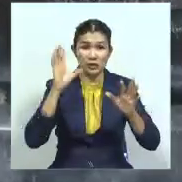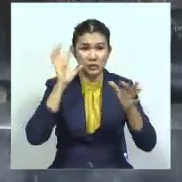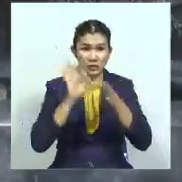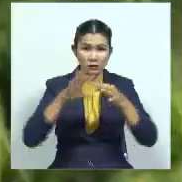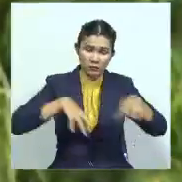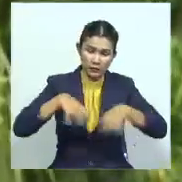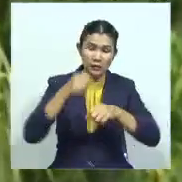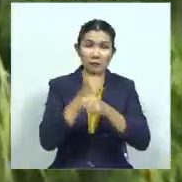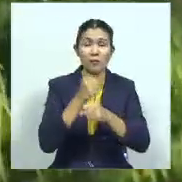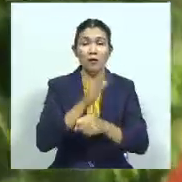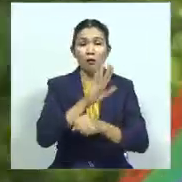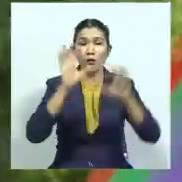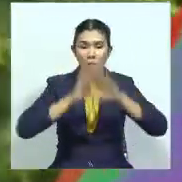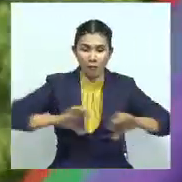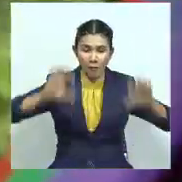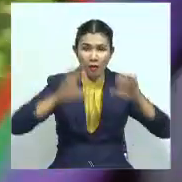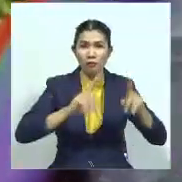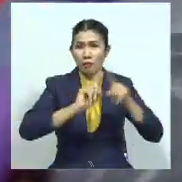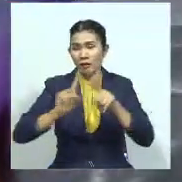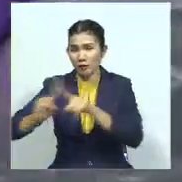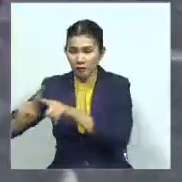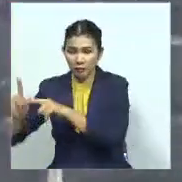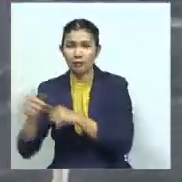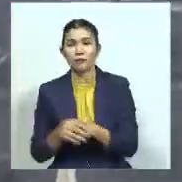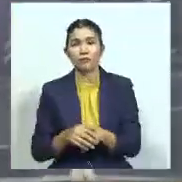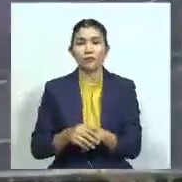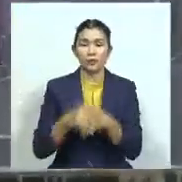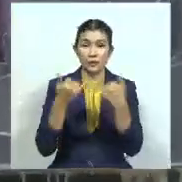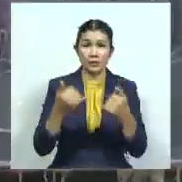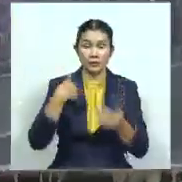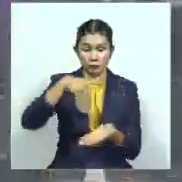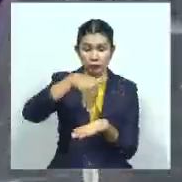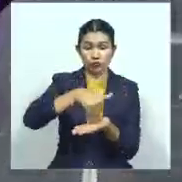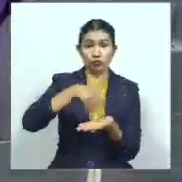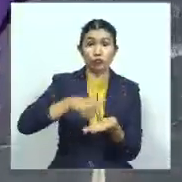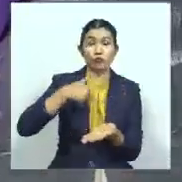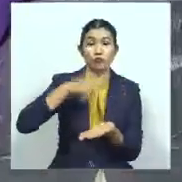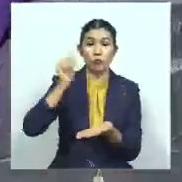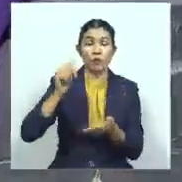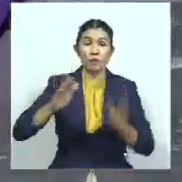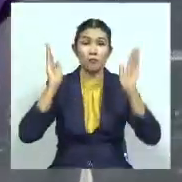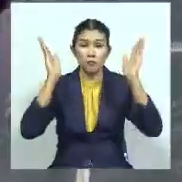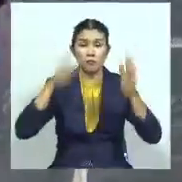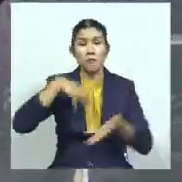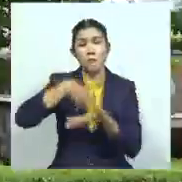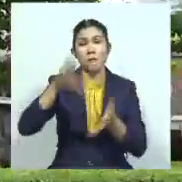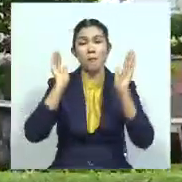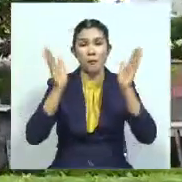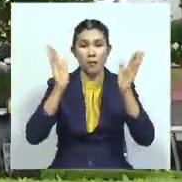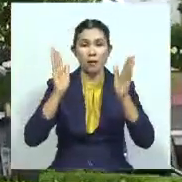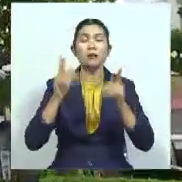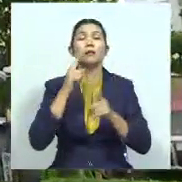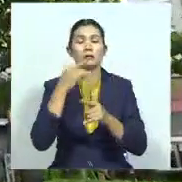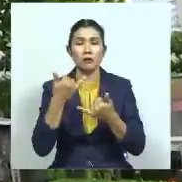บริหารงานของรัฐบาลในแต่ละยุคแต่ละสมัยโดยเฉพาะการเป็นศูนย์กลางการประชาสัมพันธ์ภาครัฐดำเนินการประช